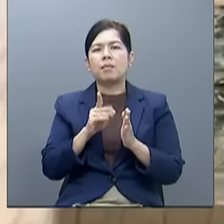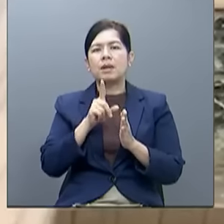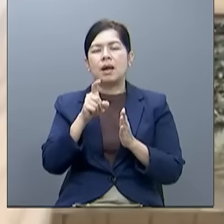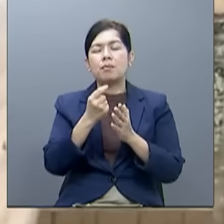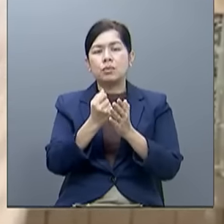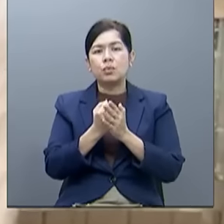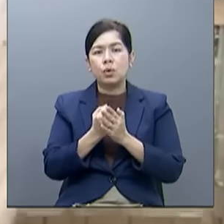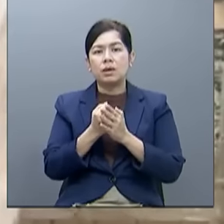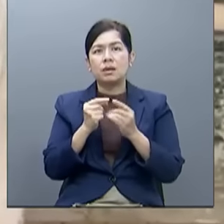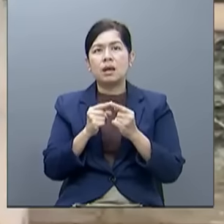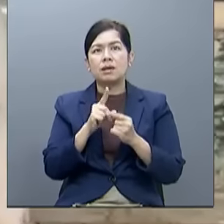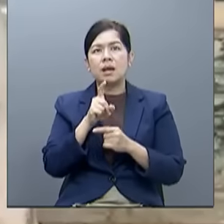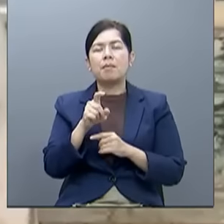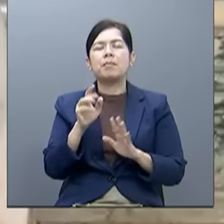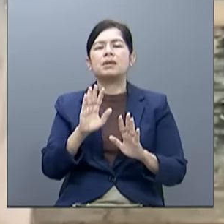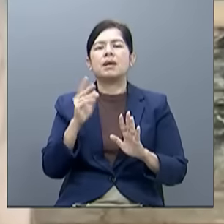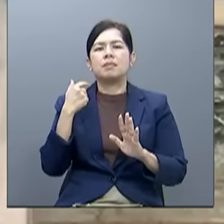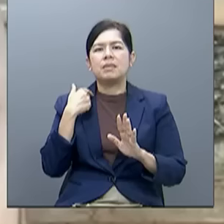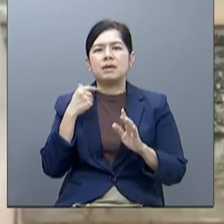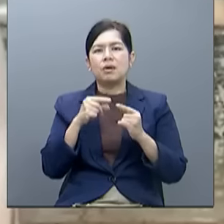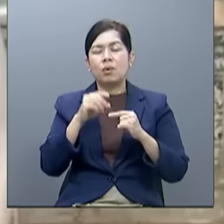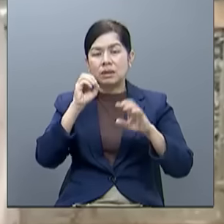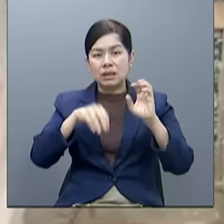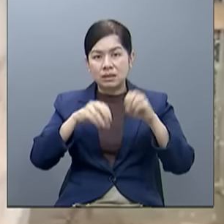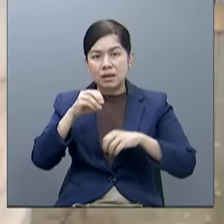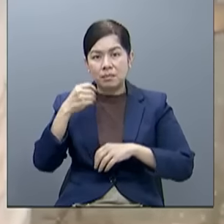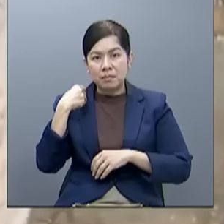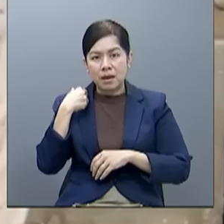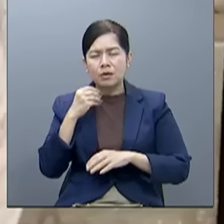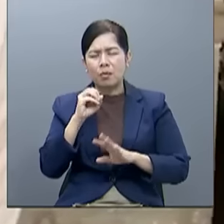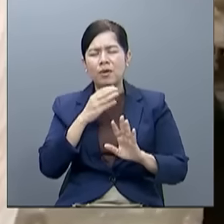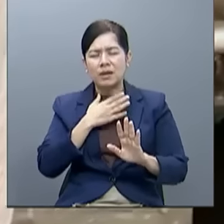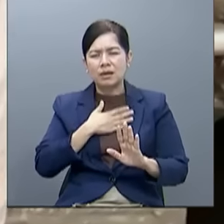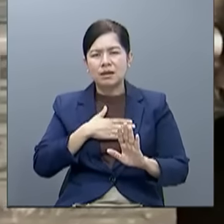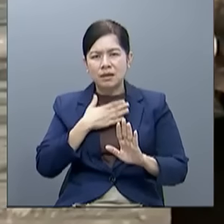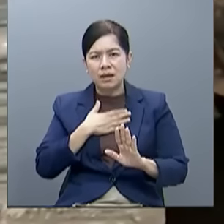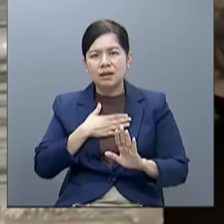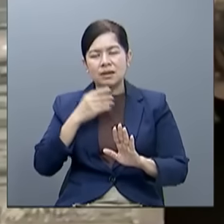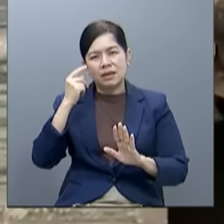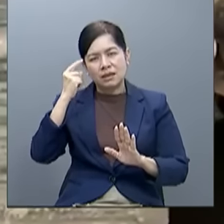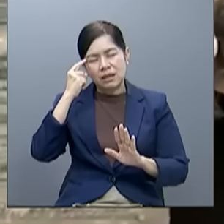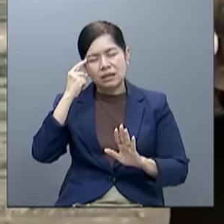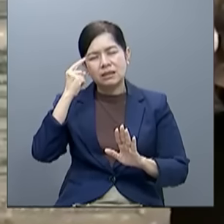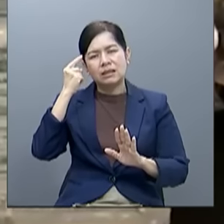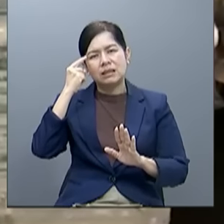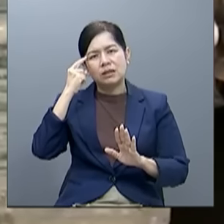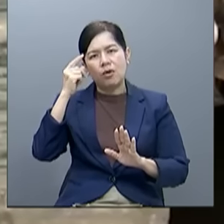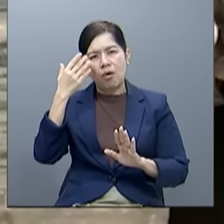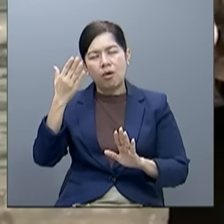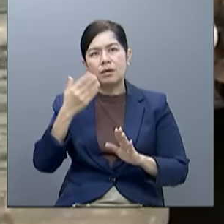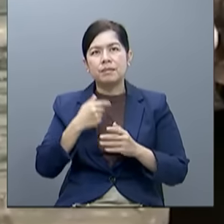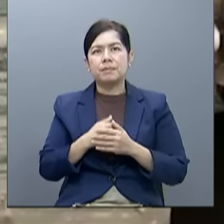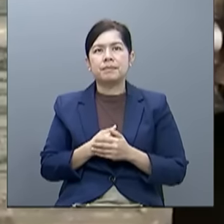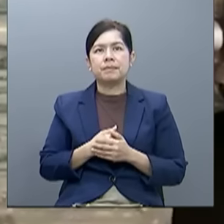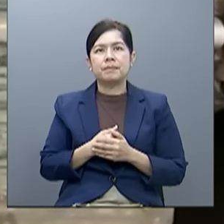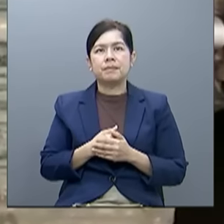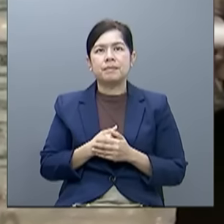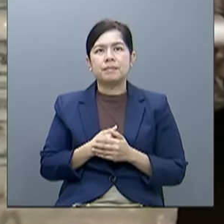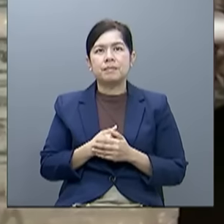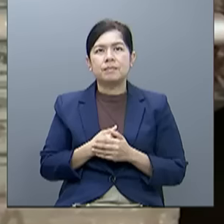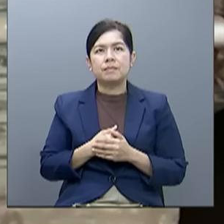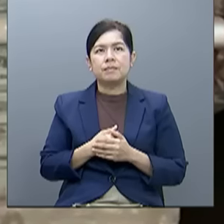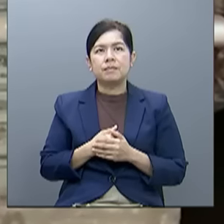จะทิ้งไหมจะเอาไปบอกว่าเดี๋ยวก่อนให้ฉันคิดก่อนของแพงๆเดี๋ยวจะได้เจอพี่น้องบ้างเกงมะฮ้อมเสื้อมะฮ้อมแพงๆเ